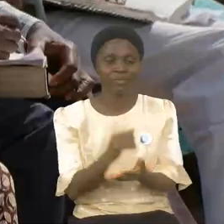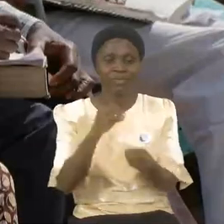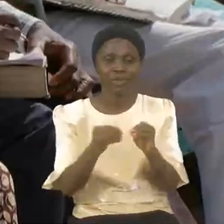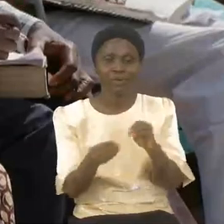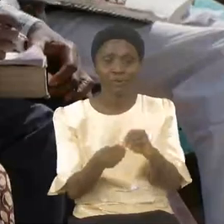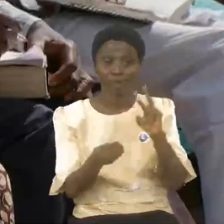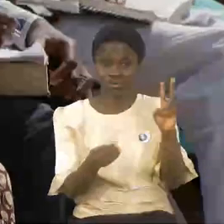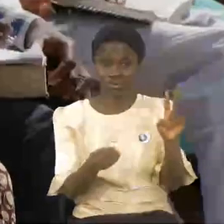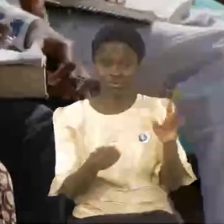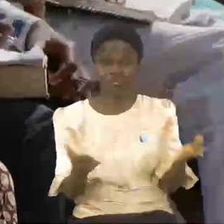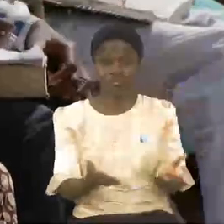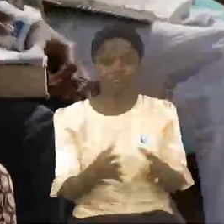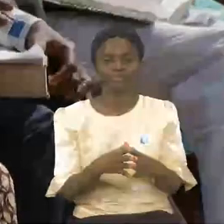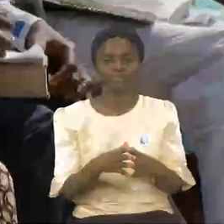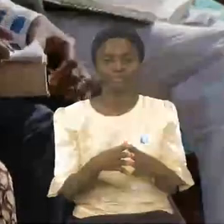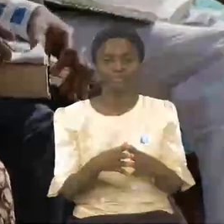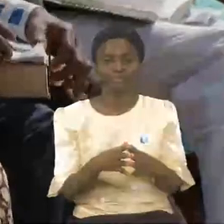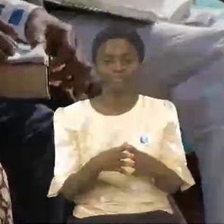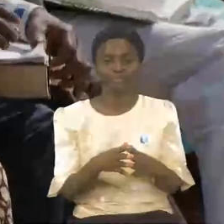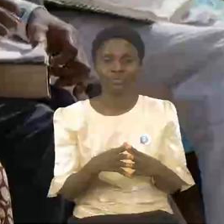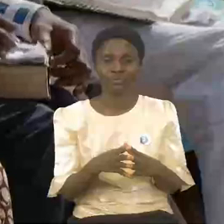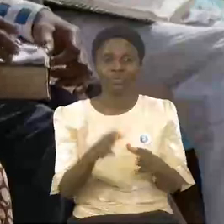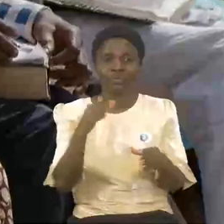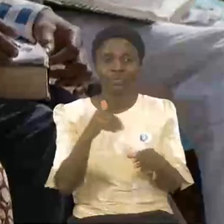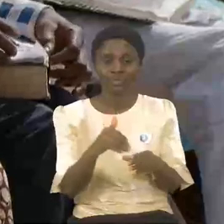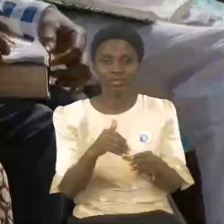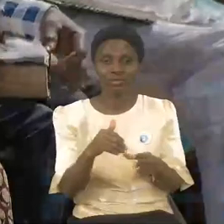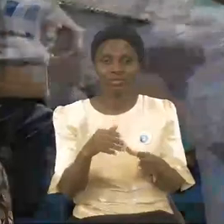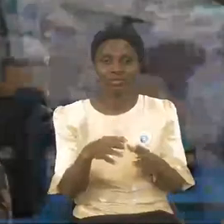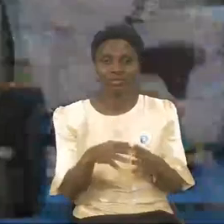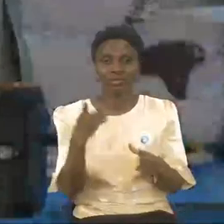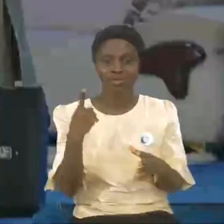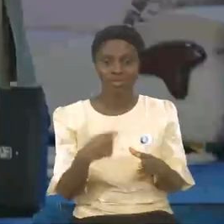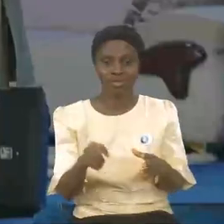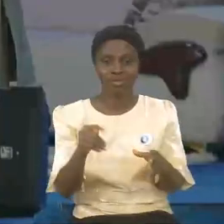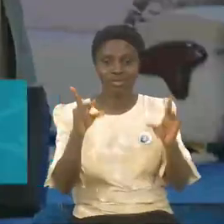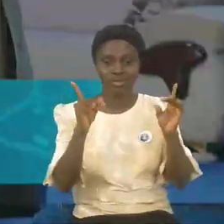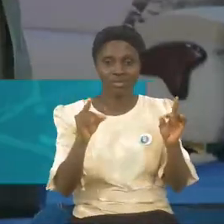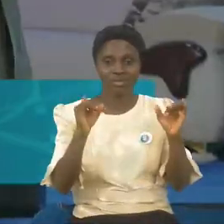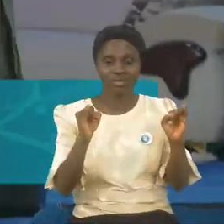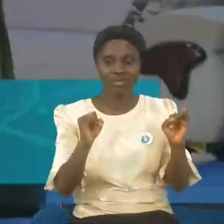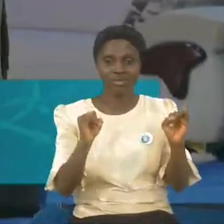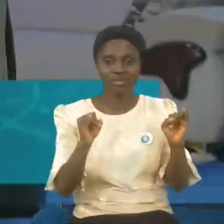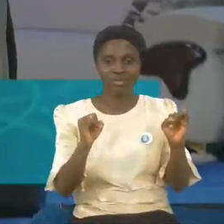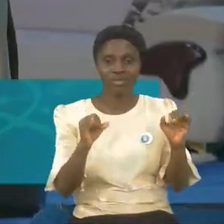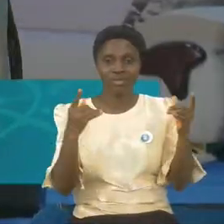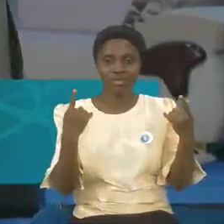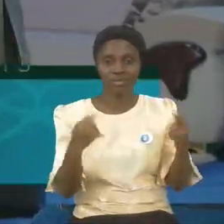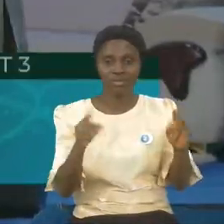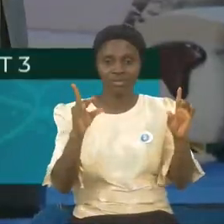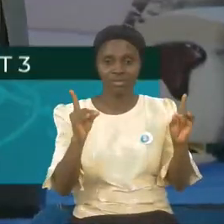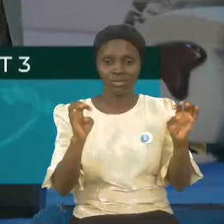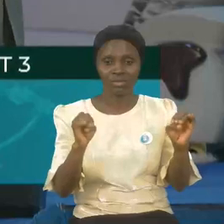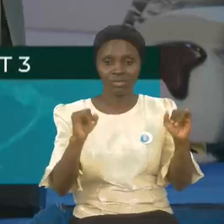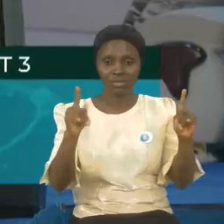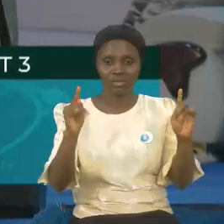AMEN deuxième partie ici c'est la dut la domination du Fils de